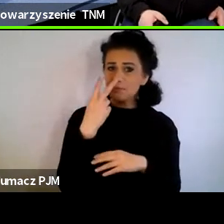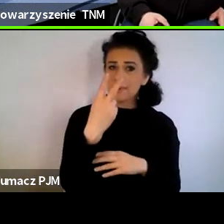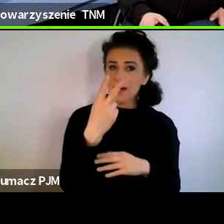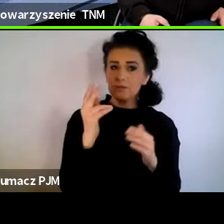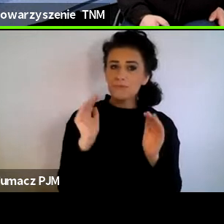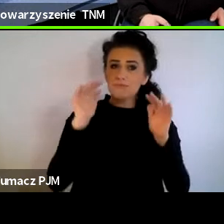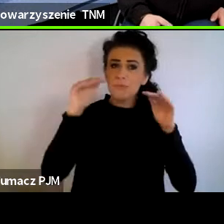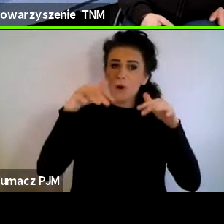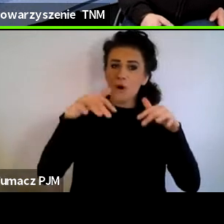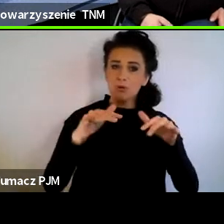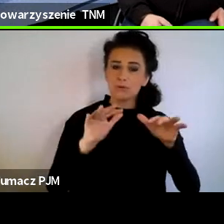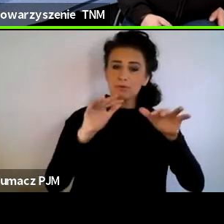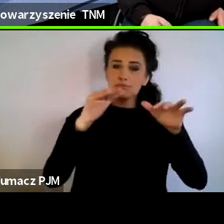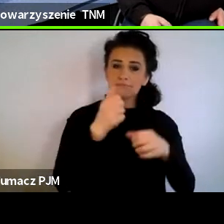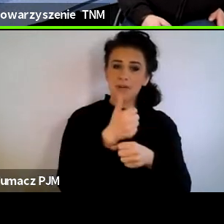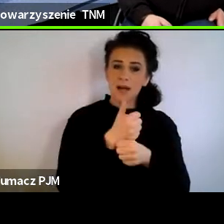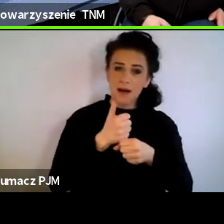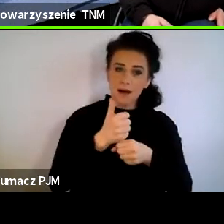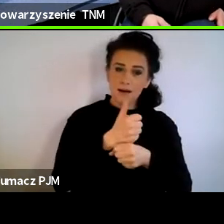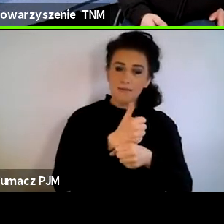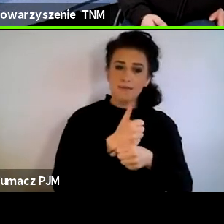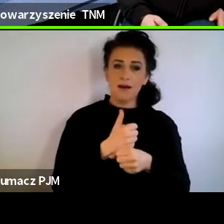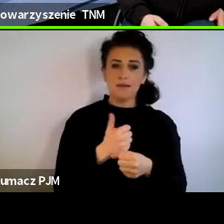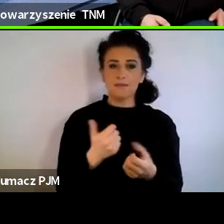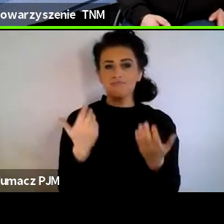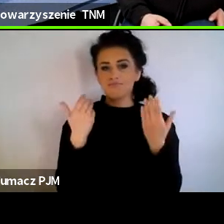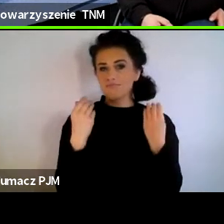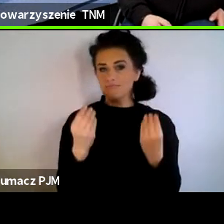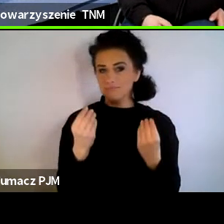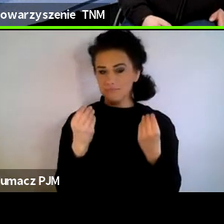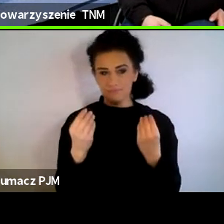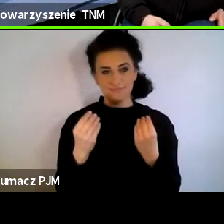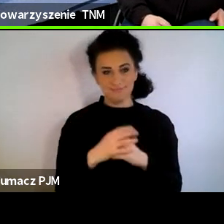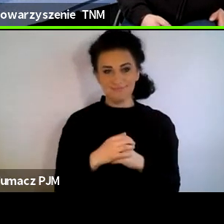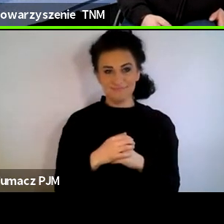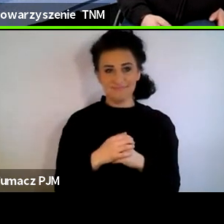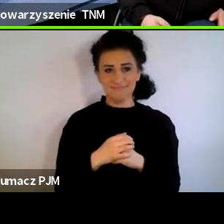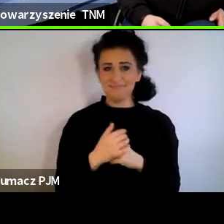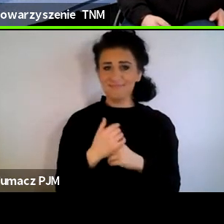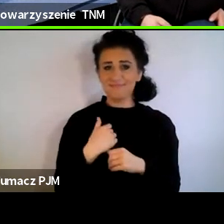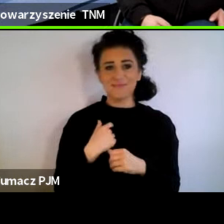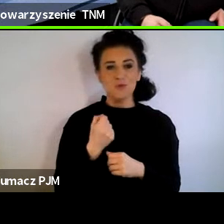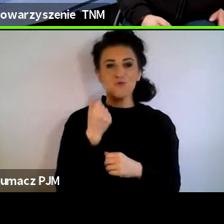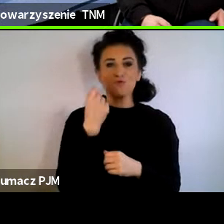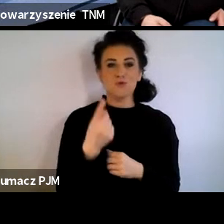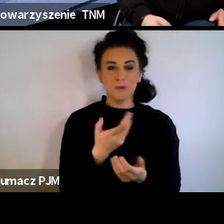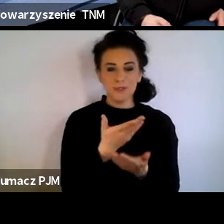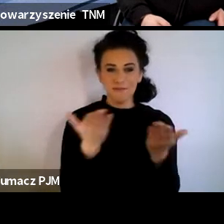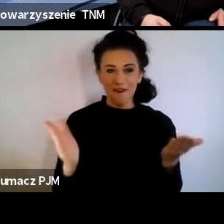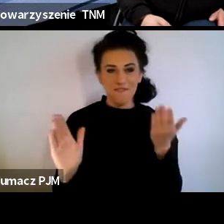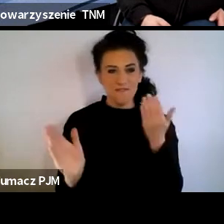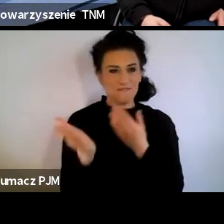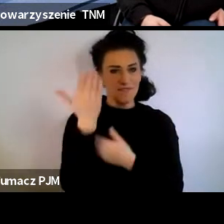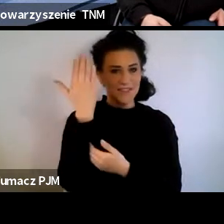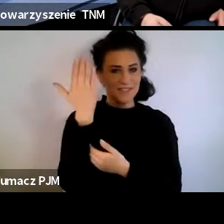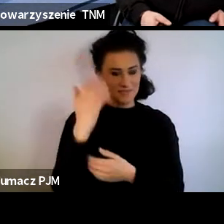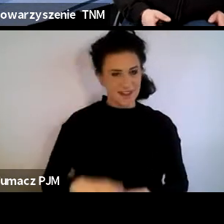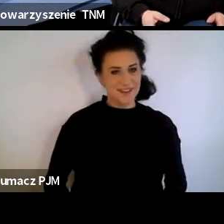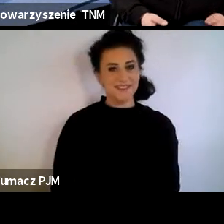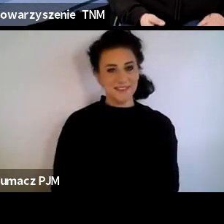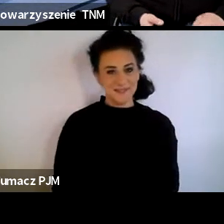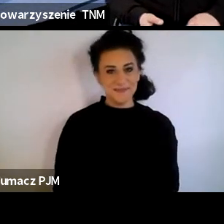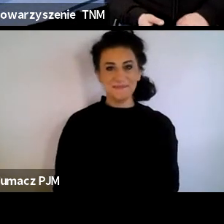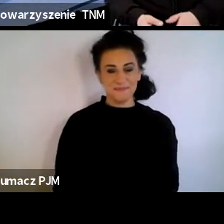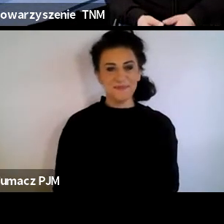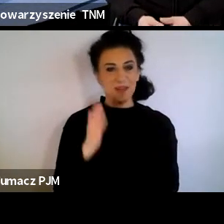morze, napić się kawy, to bezcenne. Rzucam takie wyzwanie tylko, da? Bo... Wiesz co, powiem ci, Arielu,